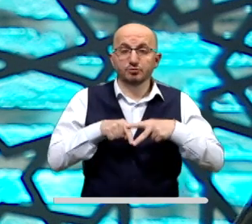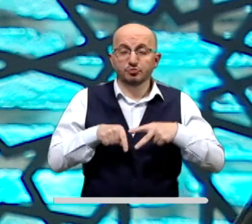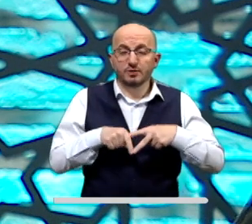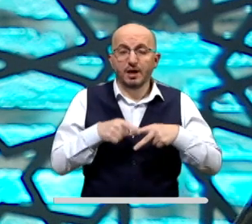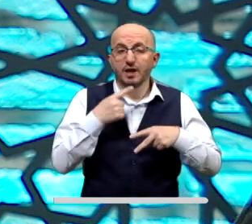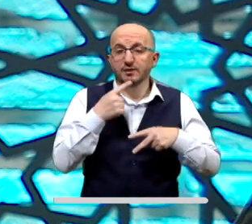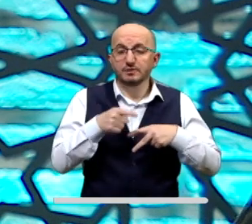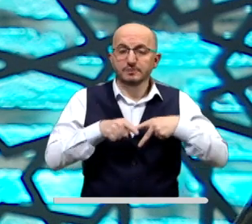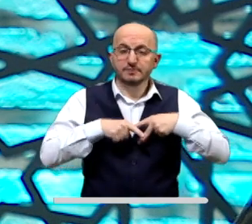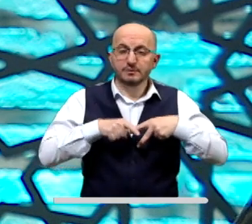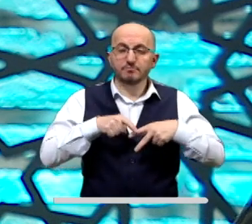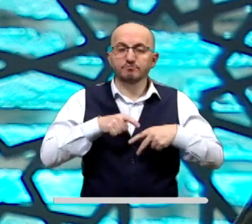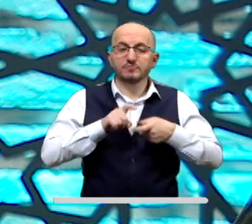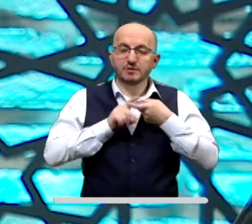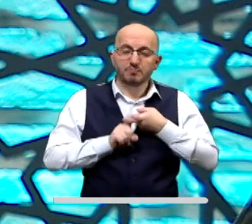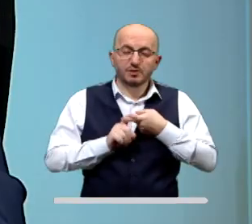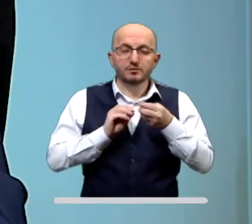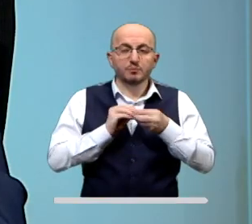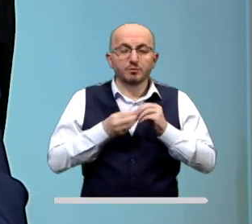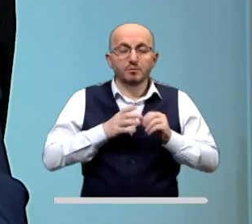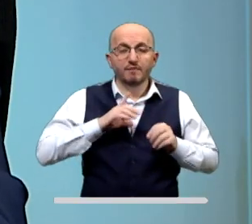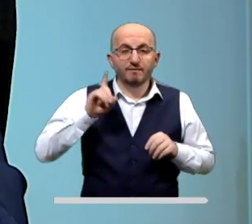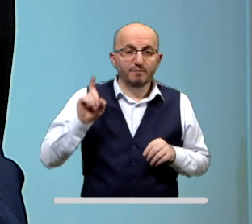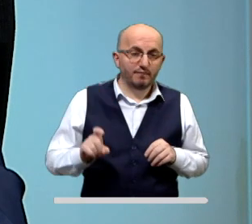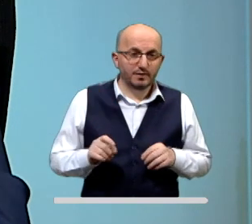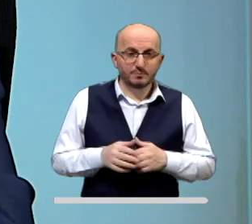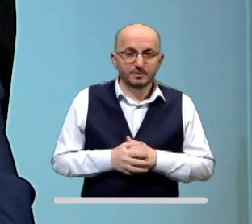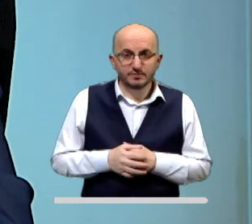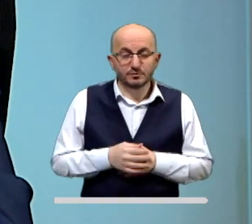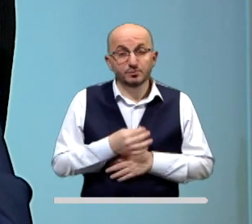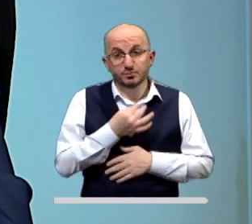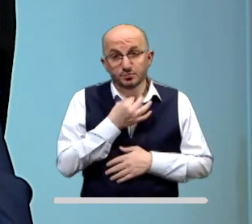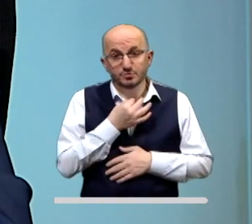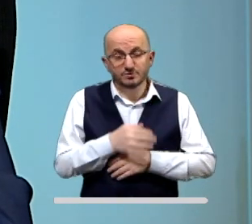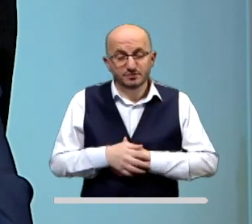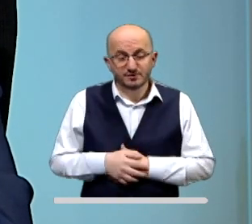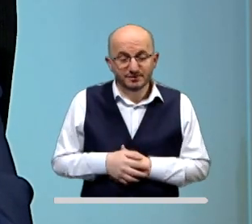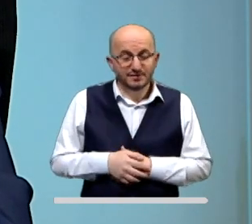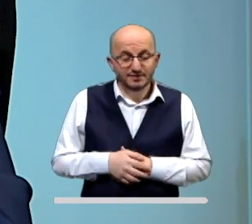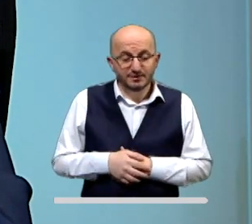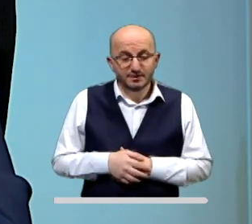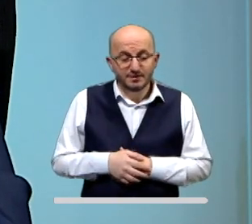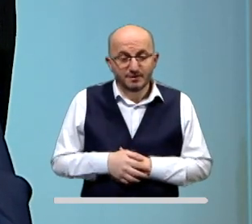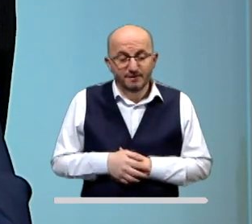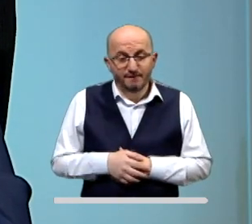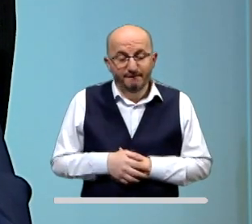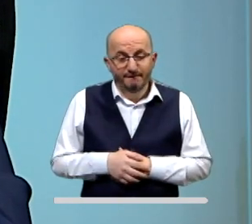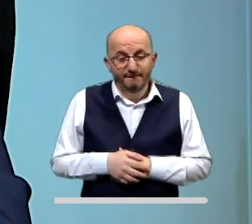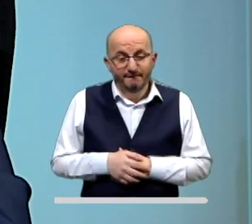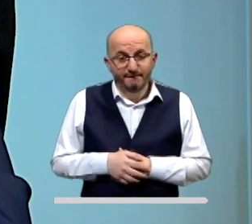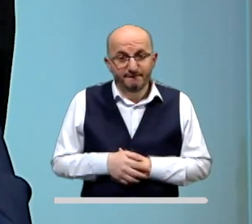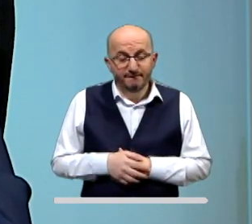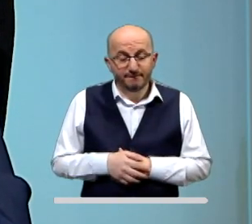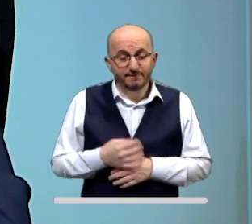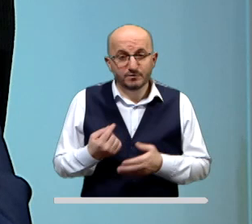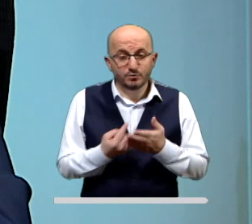tabir edilen şeyleri takmasında bir problem var mı buradan başlasın teşekkür ederim Benim zihnime de o gelmişti zaten şimdi hakikaten